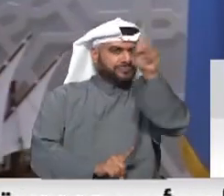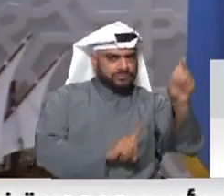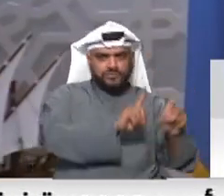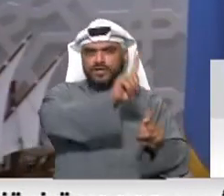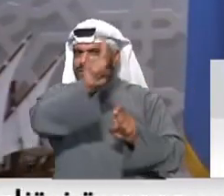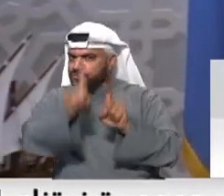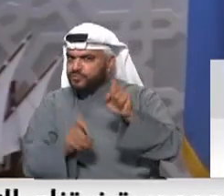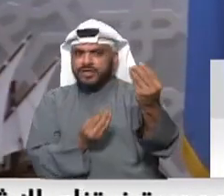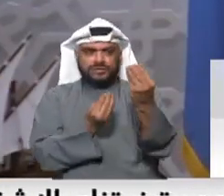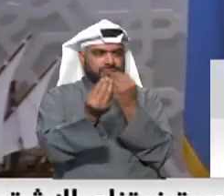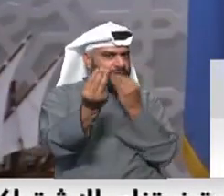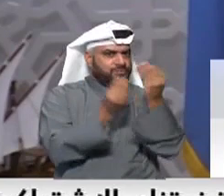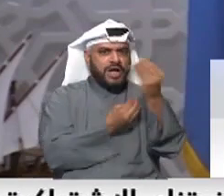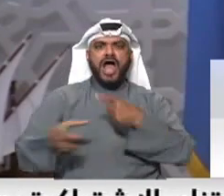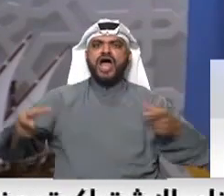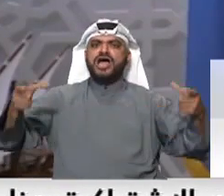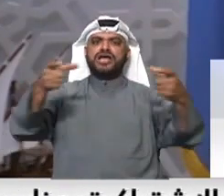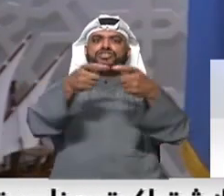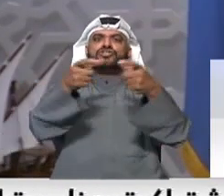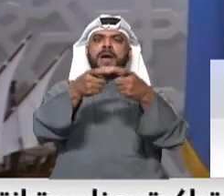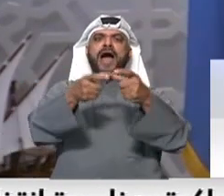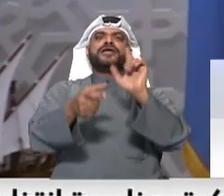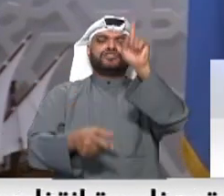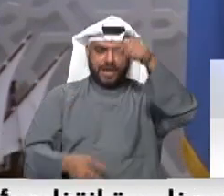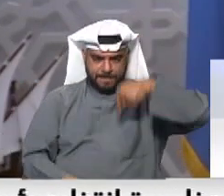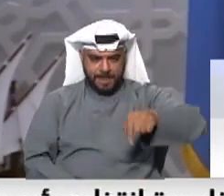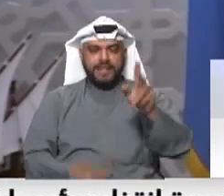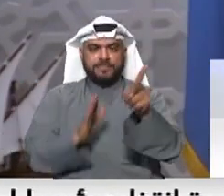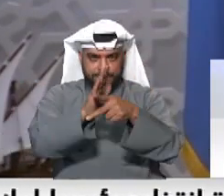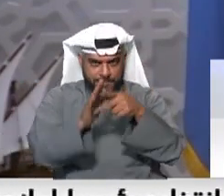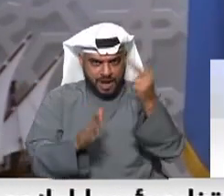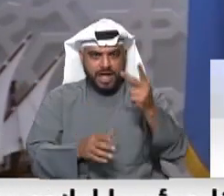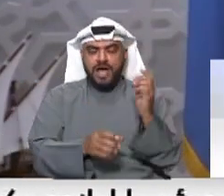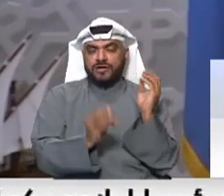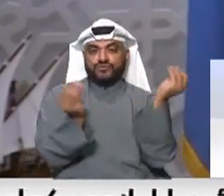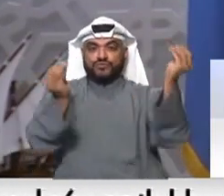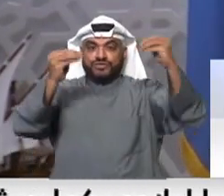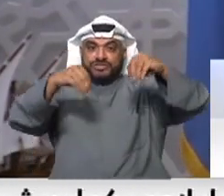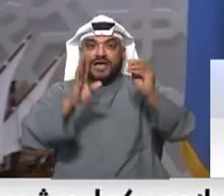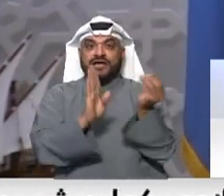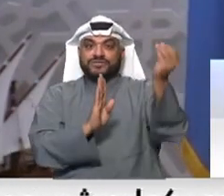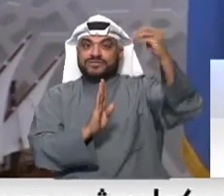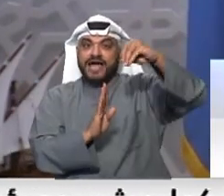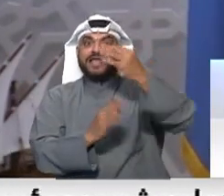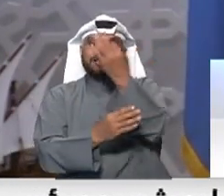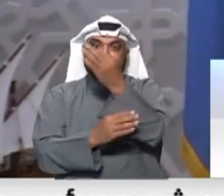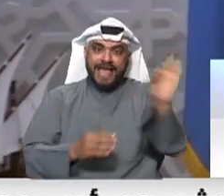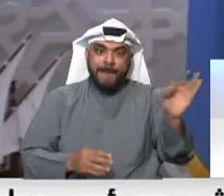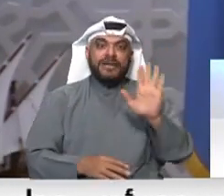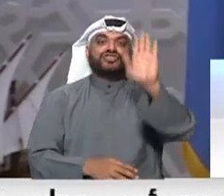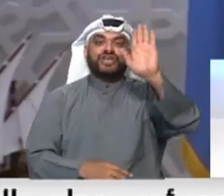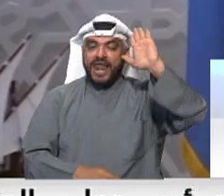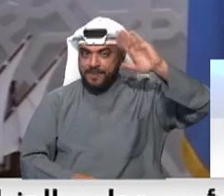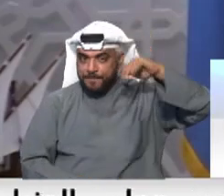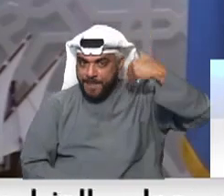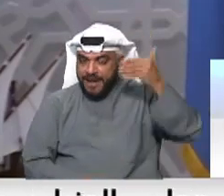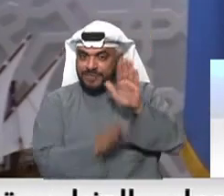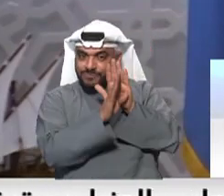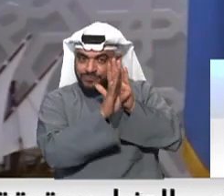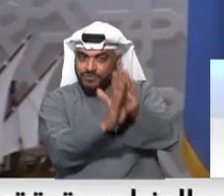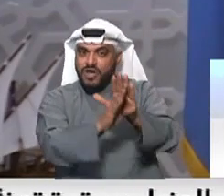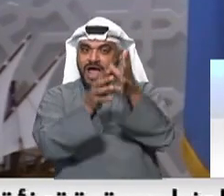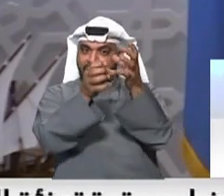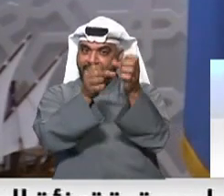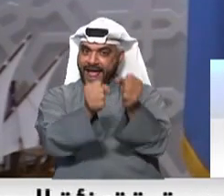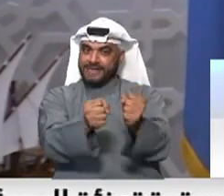سنشارك في اجتماع الطاوله المستديره الوزاريه الرابعه اللي بعنوان تعزيز الابتكار الشامل والتغيير التكنولوجي لتمكن النساء والفتيات